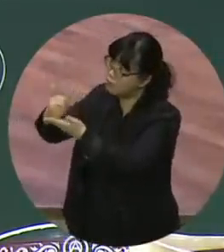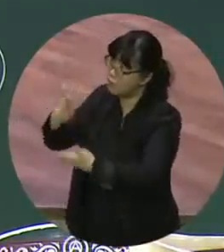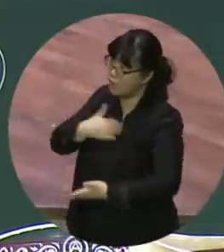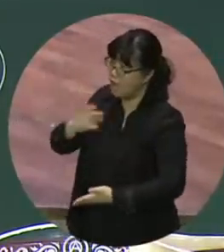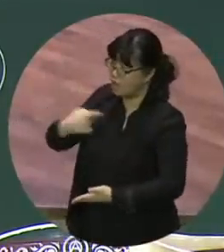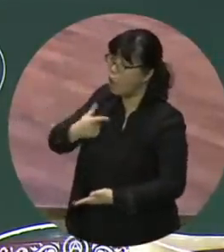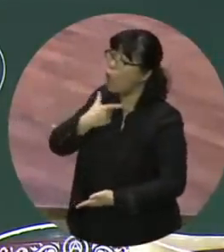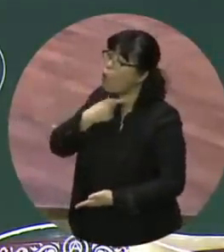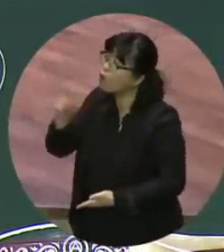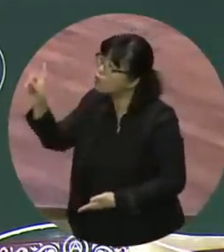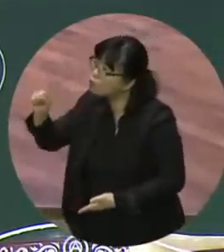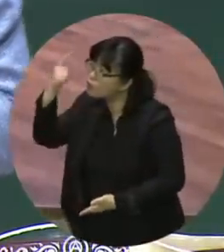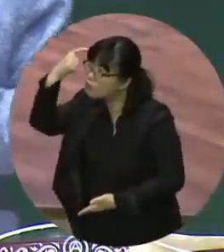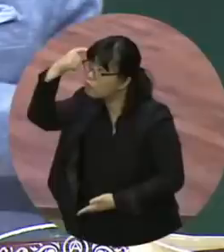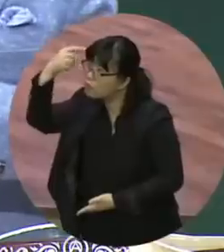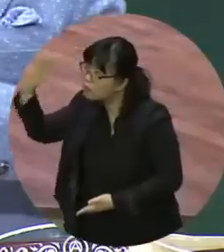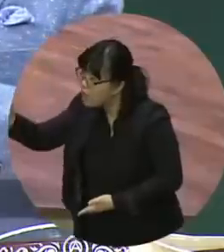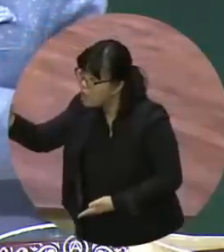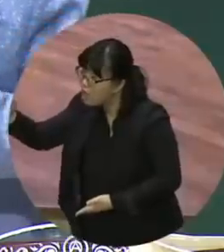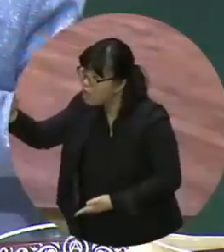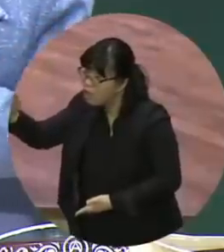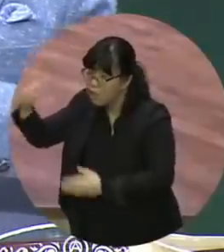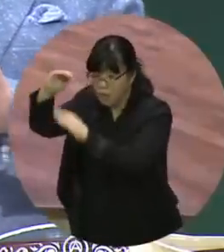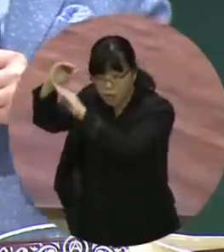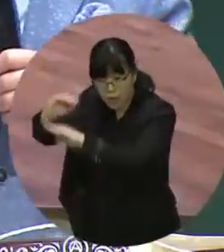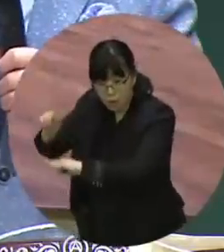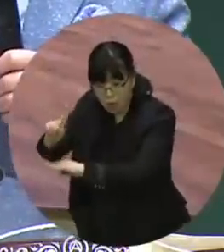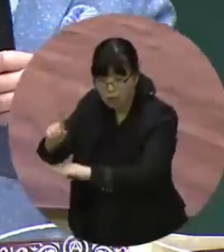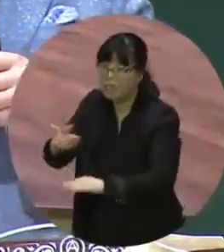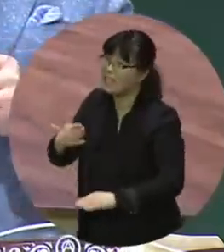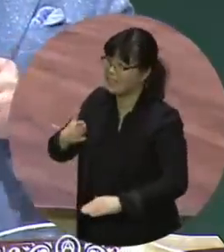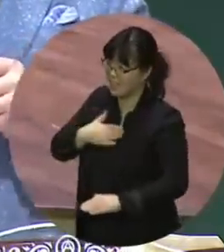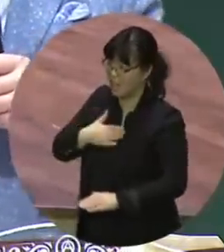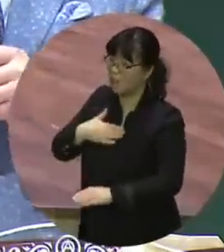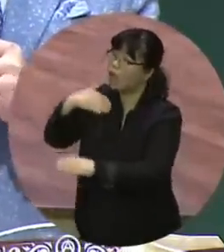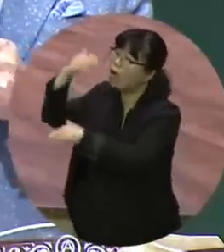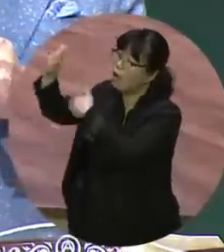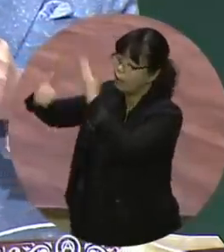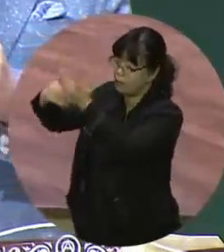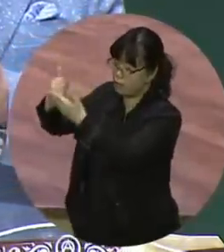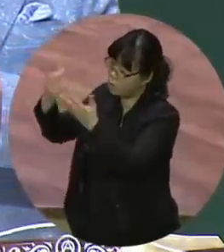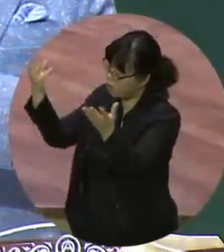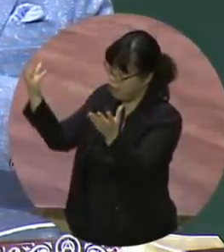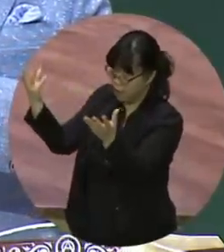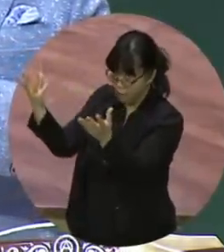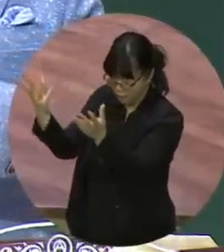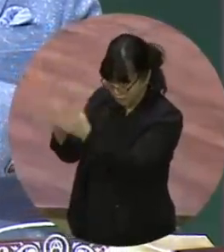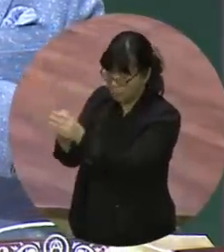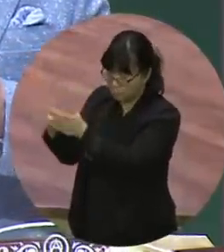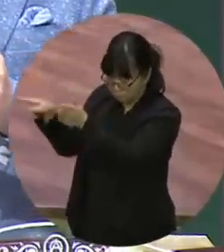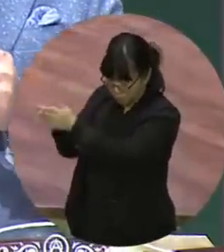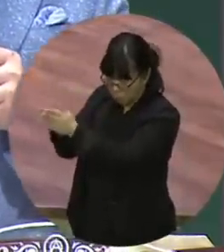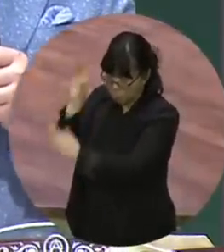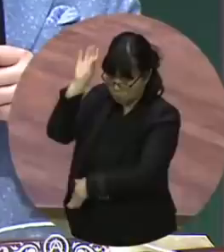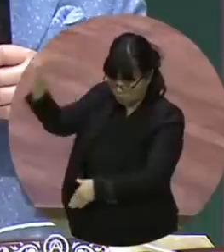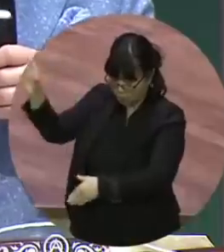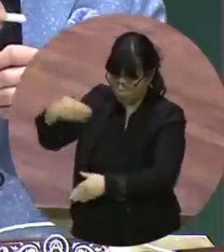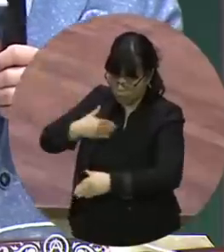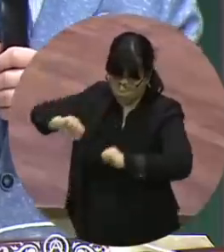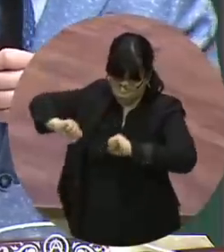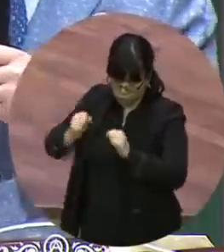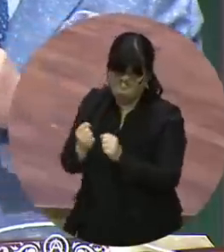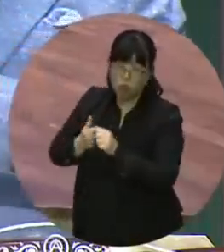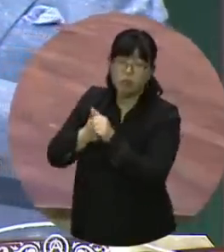시기대로 할 거니까 말씀하십시오. 그 뜻이거든요. 그럼 어떻게 옵니까? 어떻게 옵니까? 환경 따라 옵니다. 교회 환경 따라서